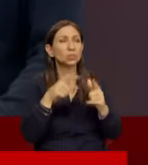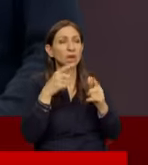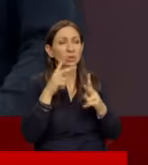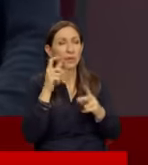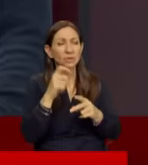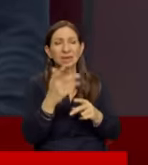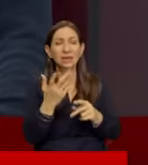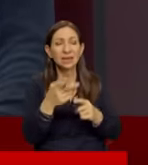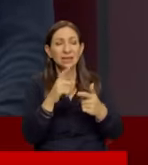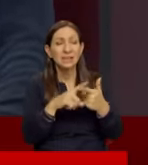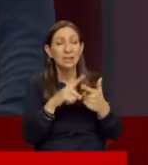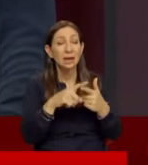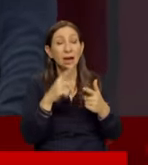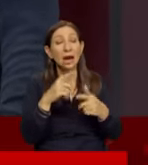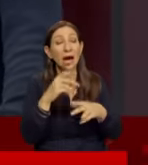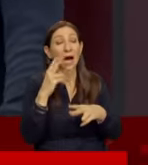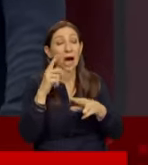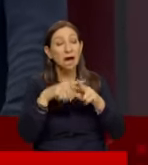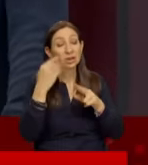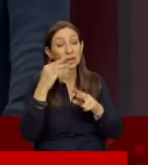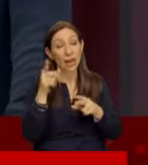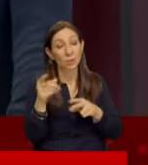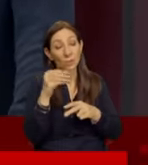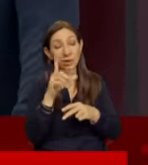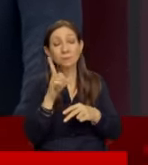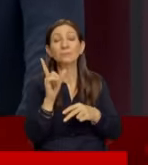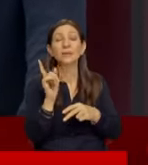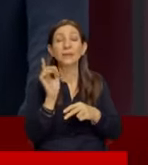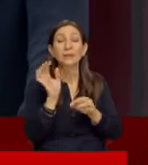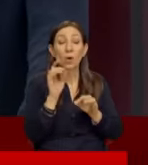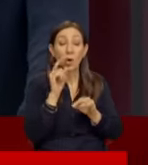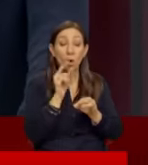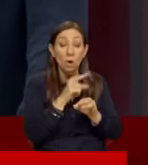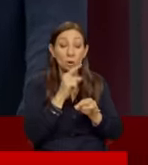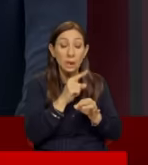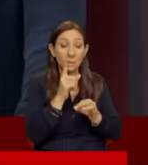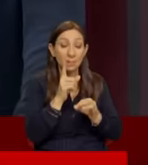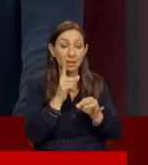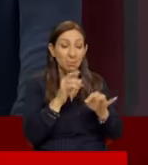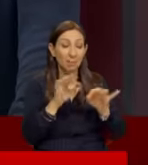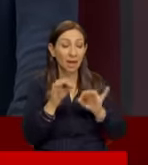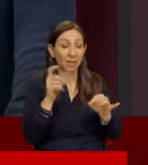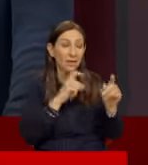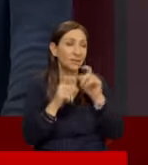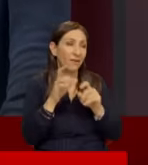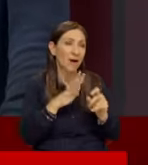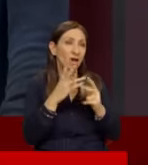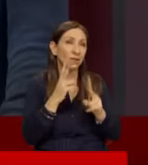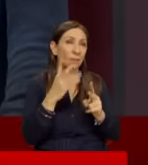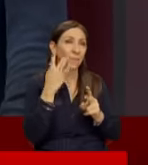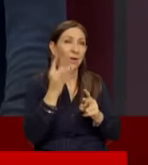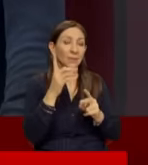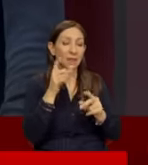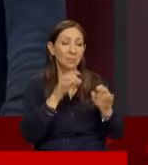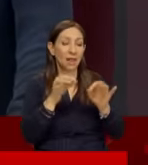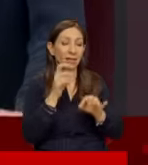Akşener. İkinci sıraya Akşener'i koymak gerekir. Şimdi orada bir stratejik hata olduğu çok açık. Yani belli ki bir